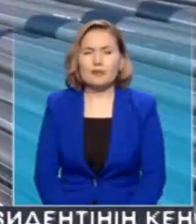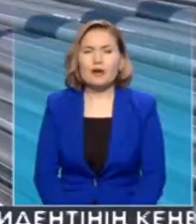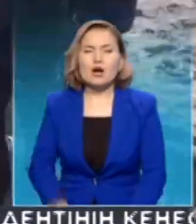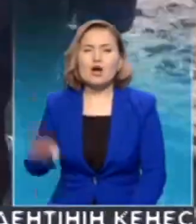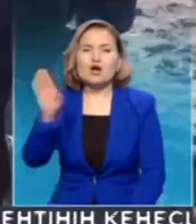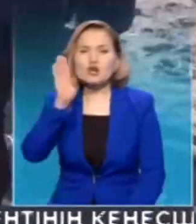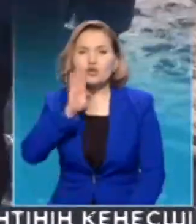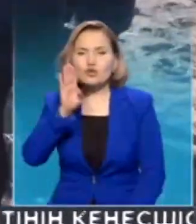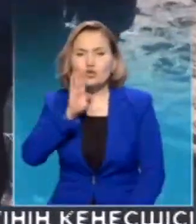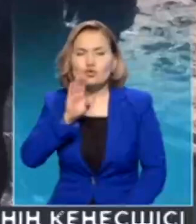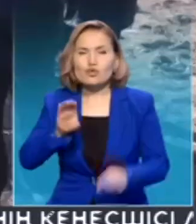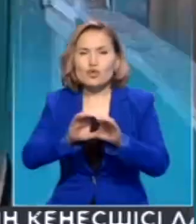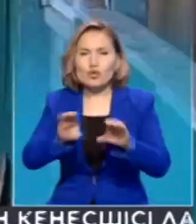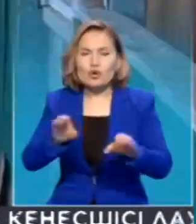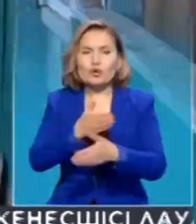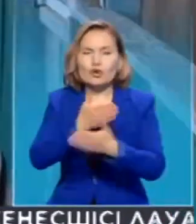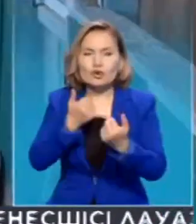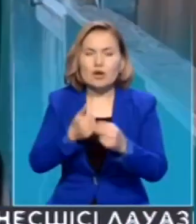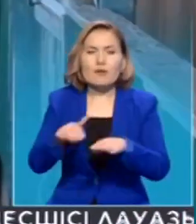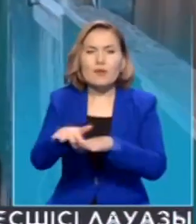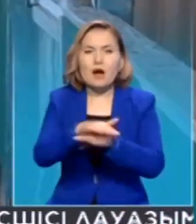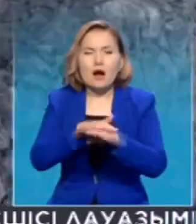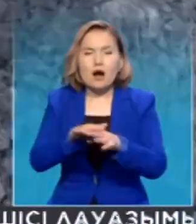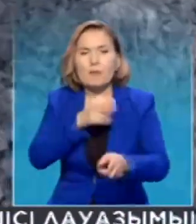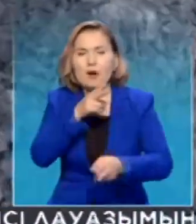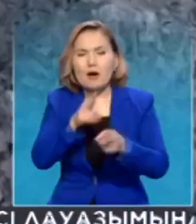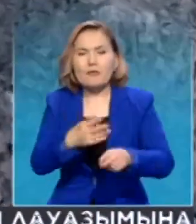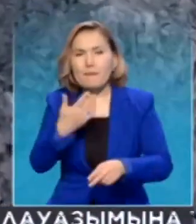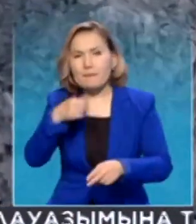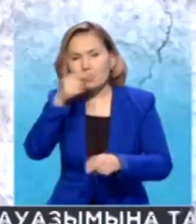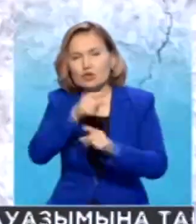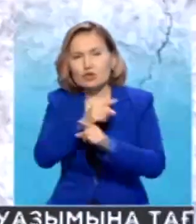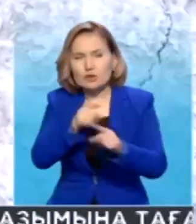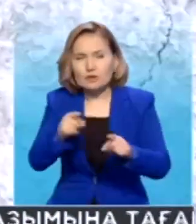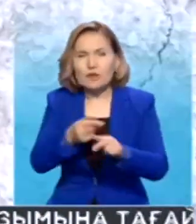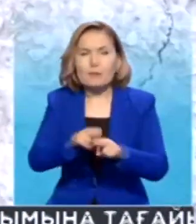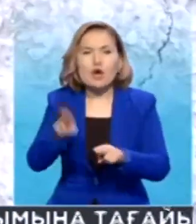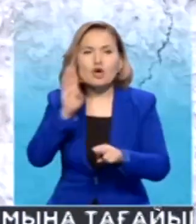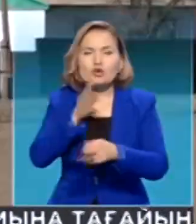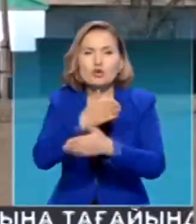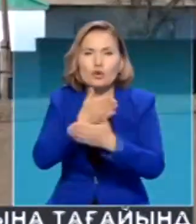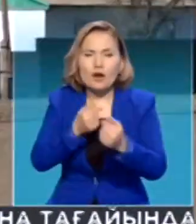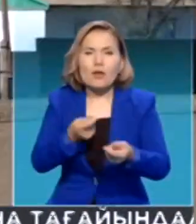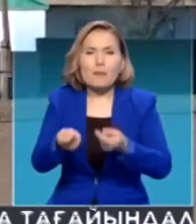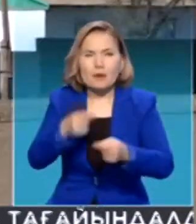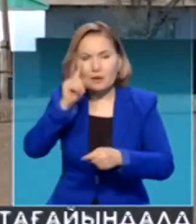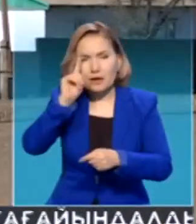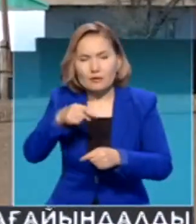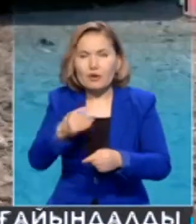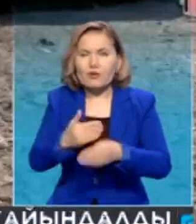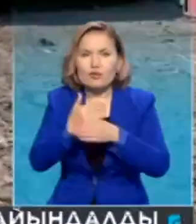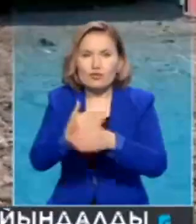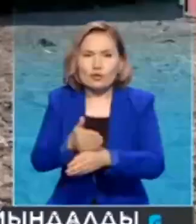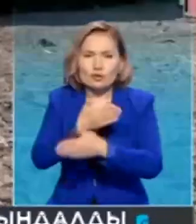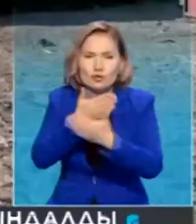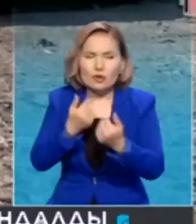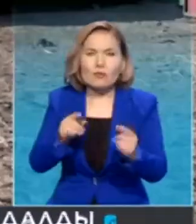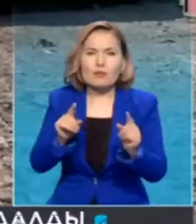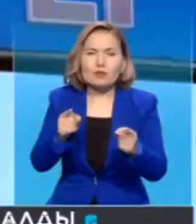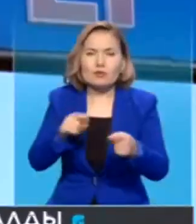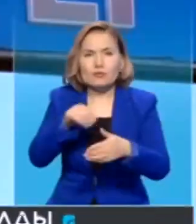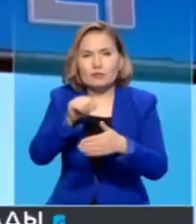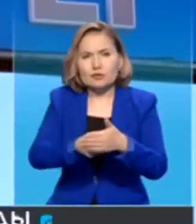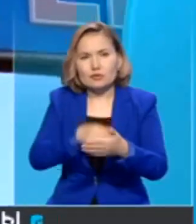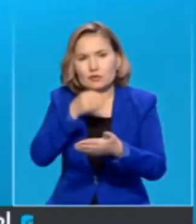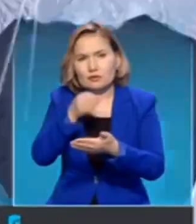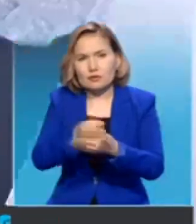су. Абай облысындағы ауыл халқы 5 жылдан бері тіршілік нәріне зәру. Билік мәселеден хабардар, бірақ әрекетсіз. Неге?